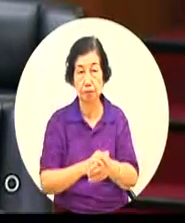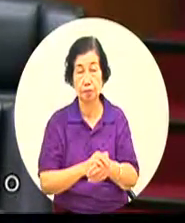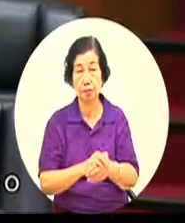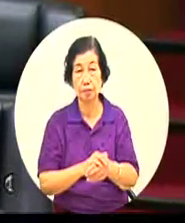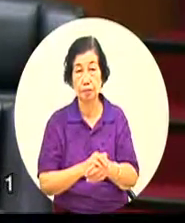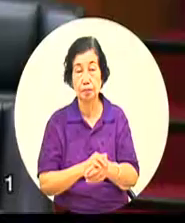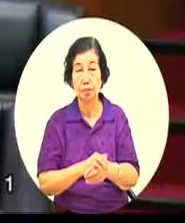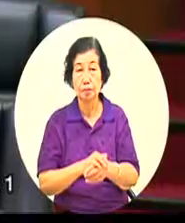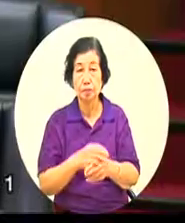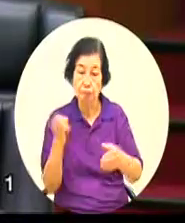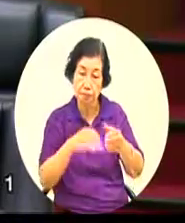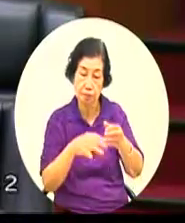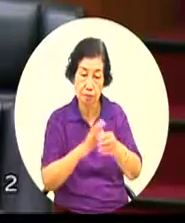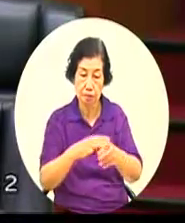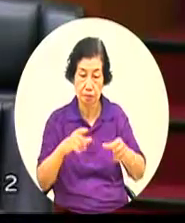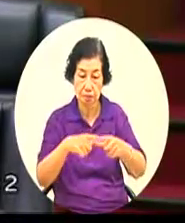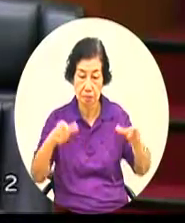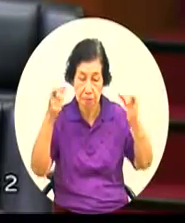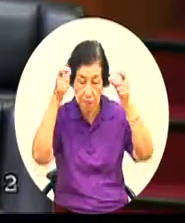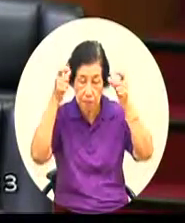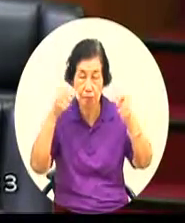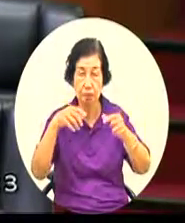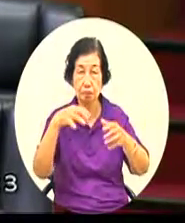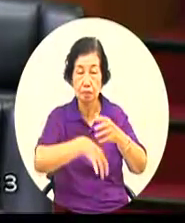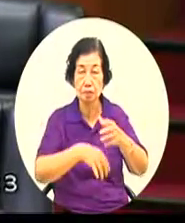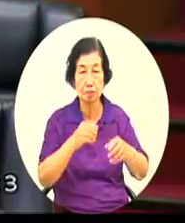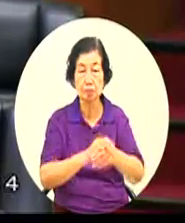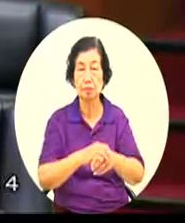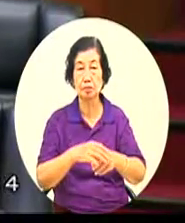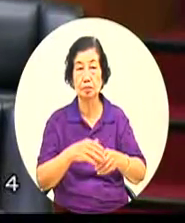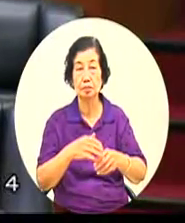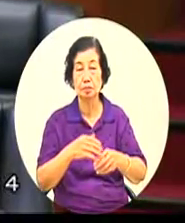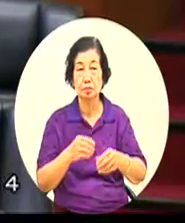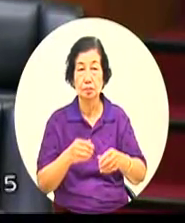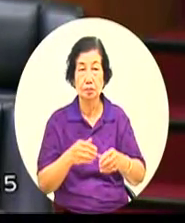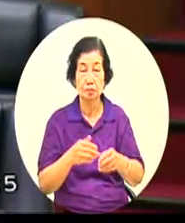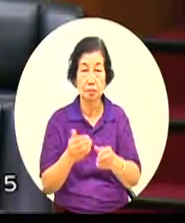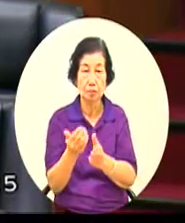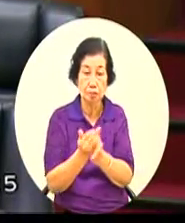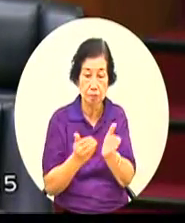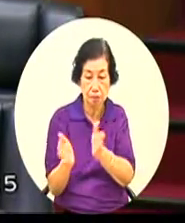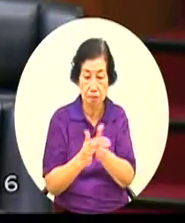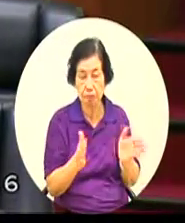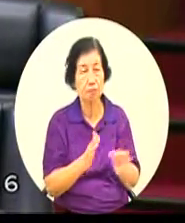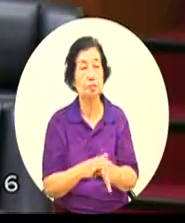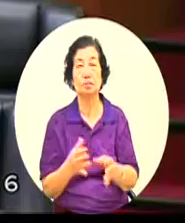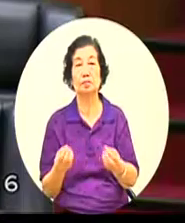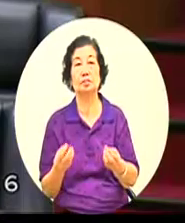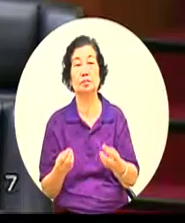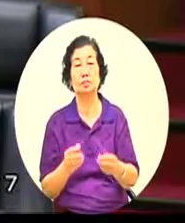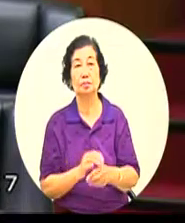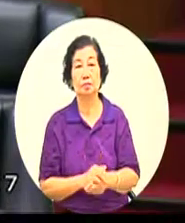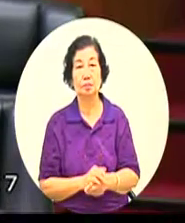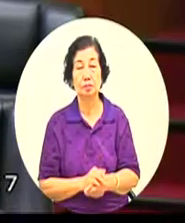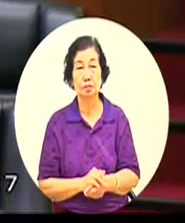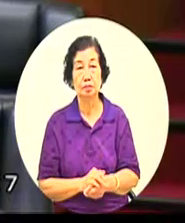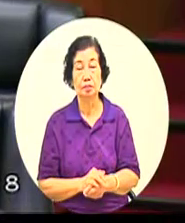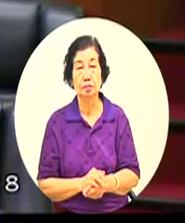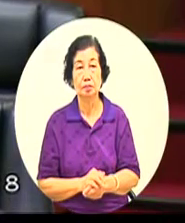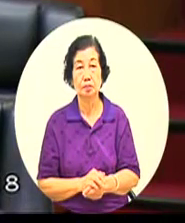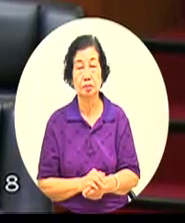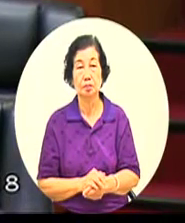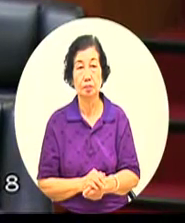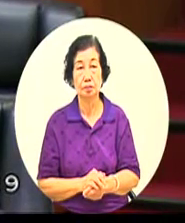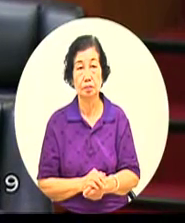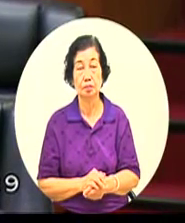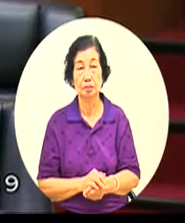高雄的这个整体的规划里面呢。所以这个部分呢，是不是我们文化局哈，还有我们文